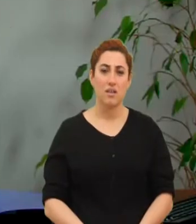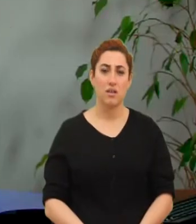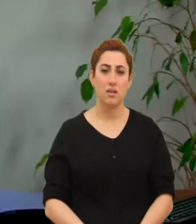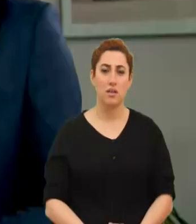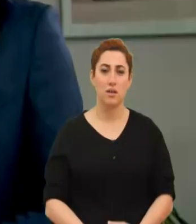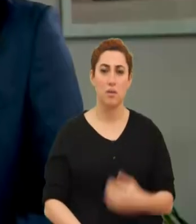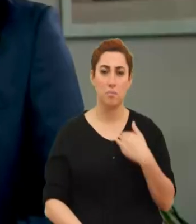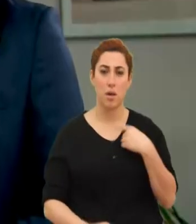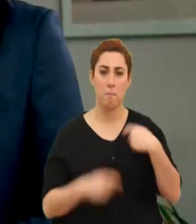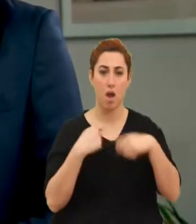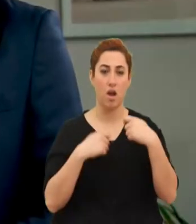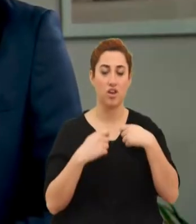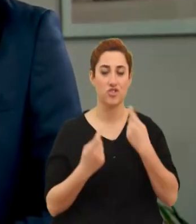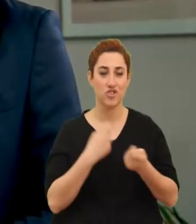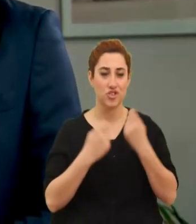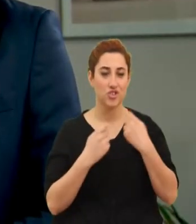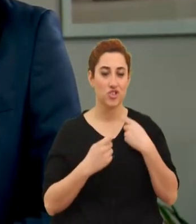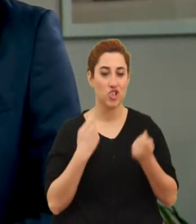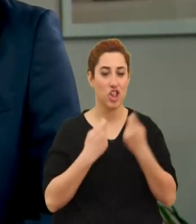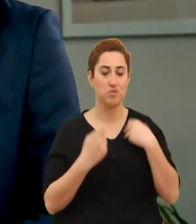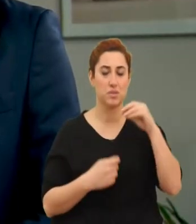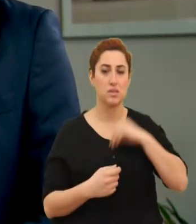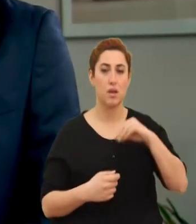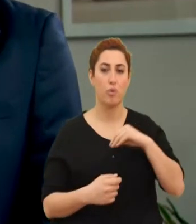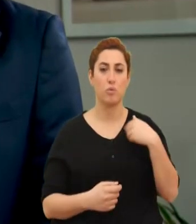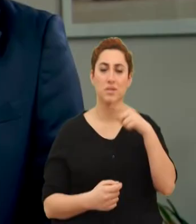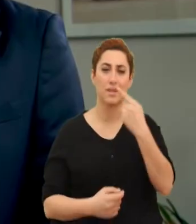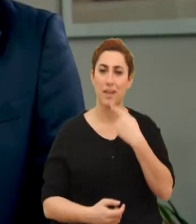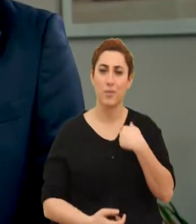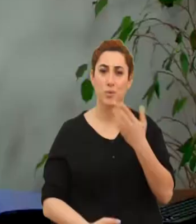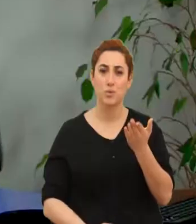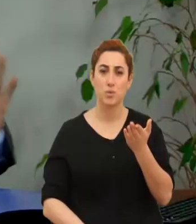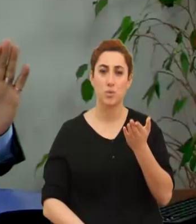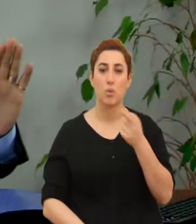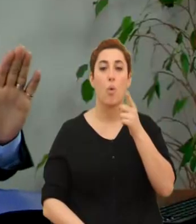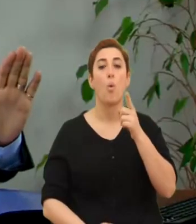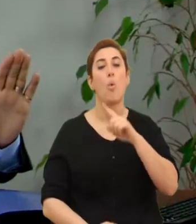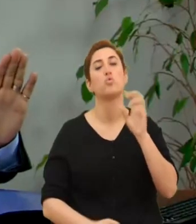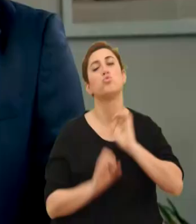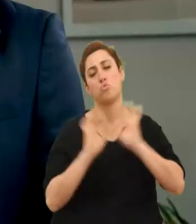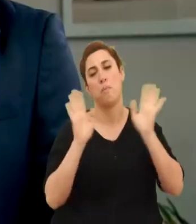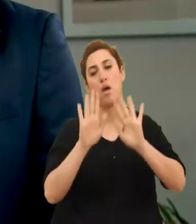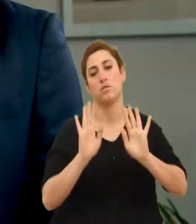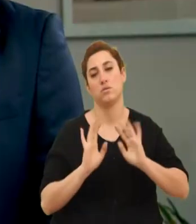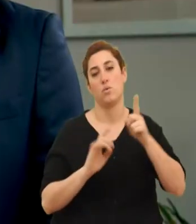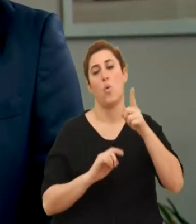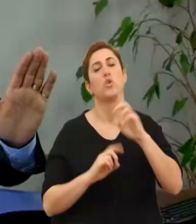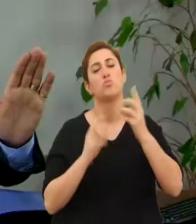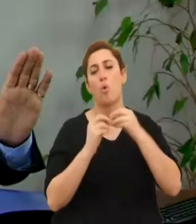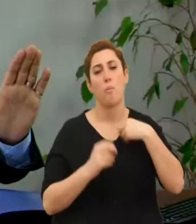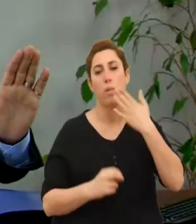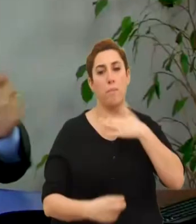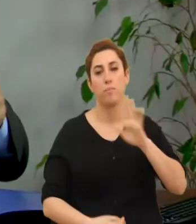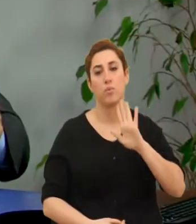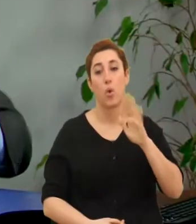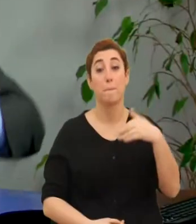Ben bankacılık performansımdan bahsediyoruz sanıyorum. Siz ne diyorsunuz ya? onda on numarası. Ondan yana bir